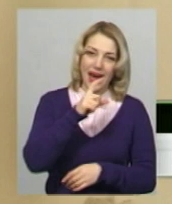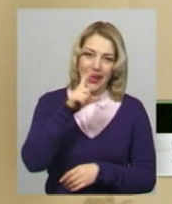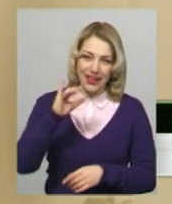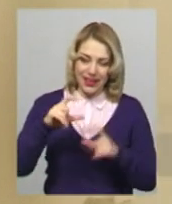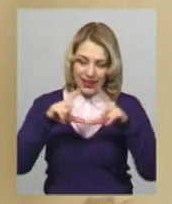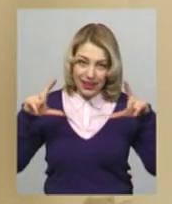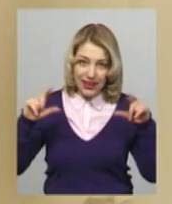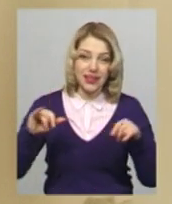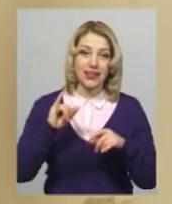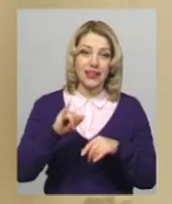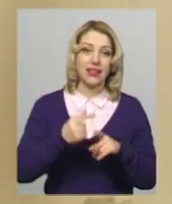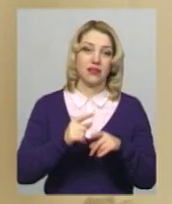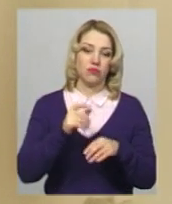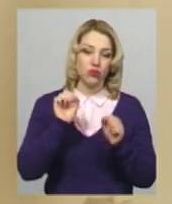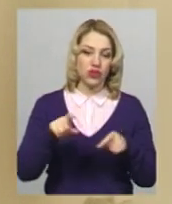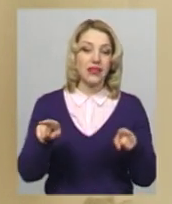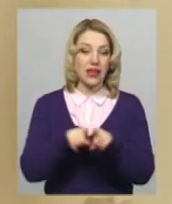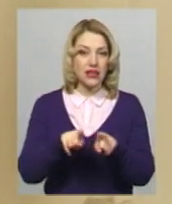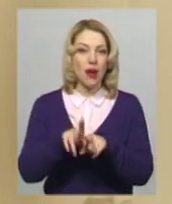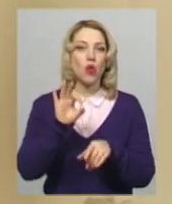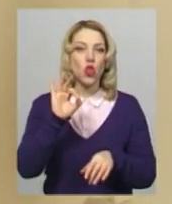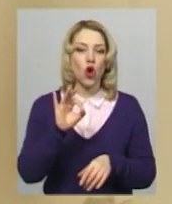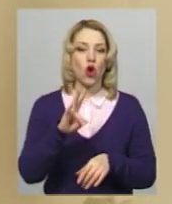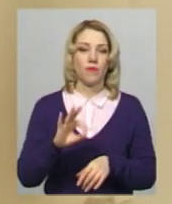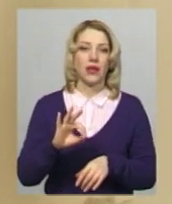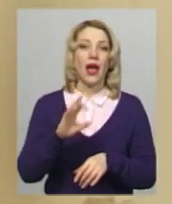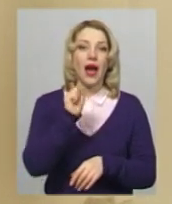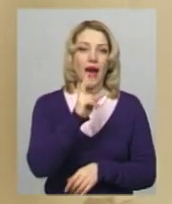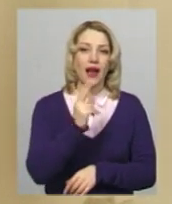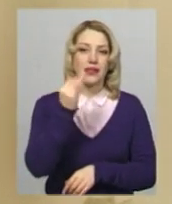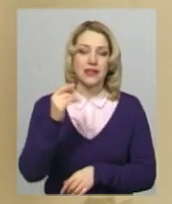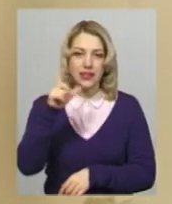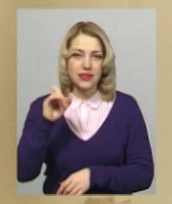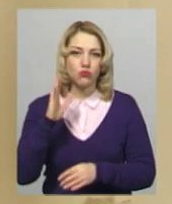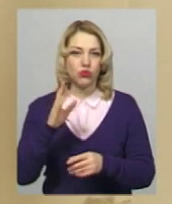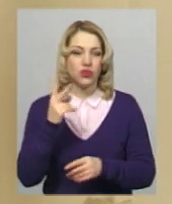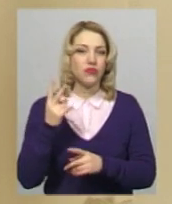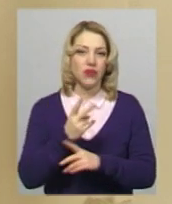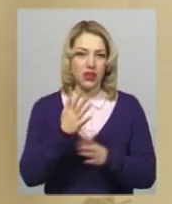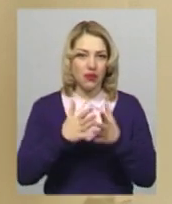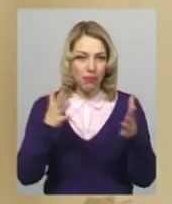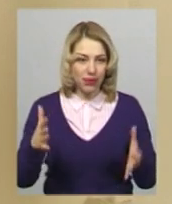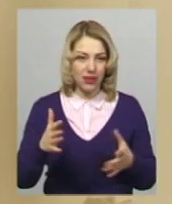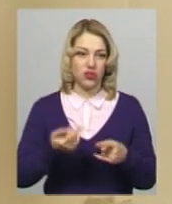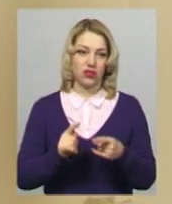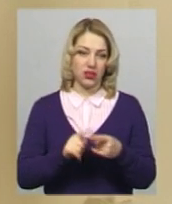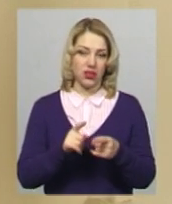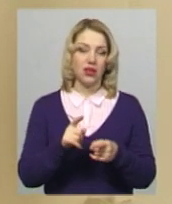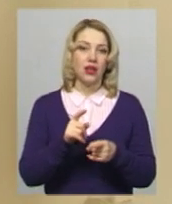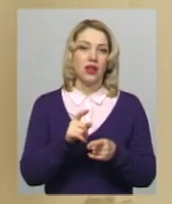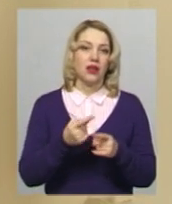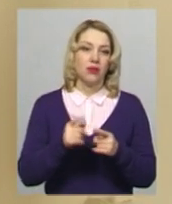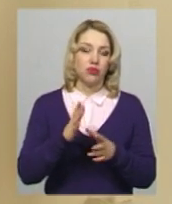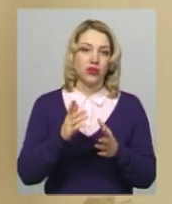можна буде так само. Єдине, що ставка вже акцизу буде вдвічі більшою. Відповідно, це вплине на загальну суму податків, які